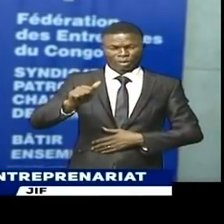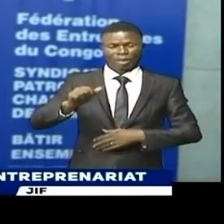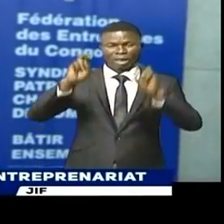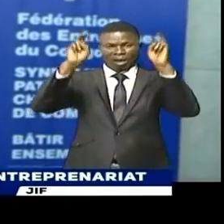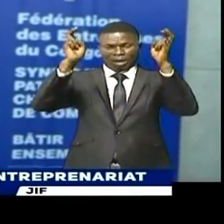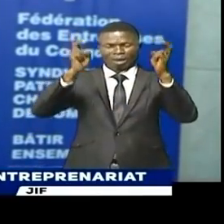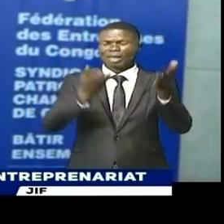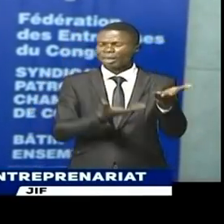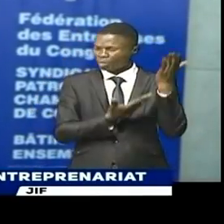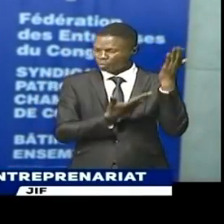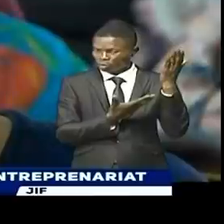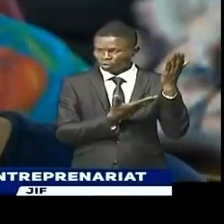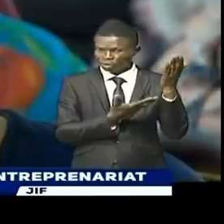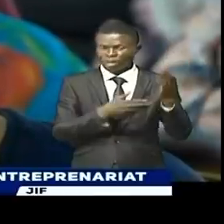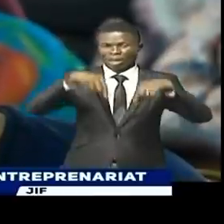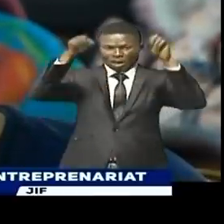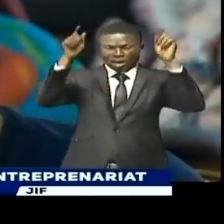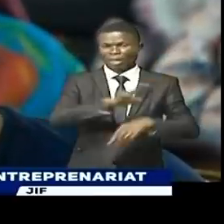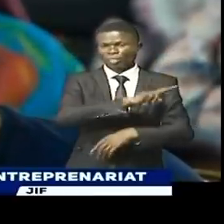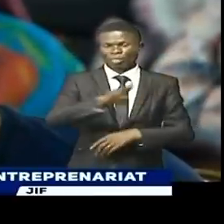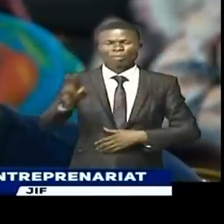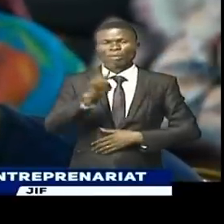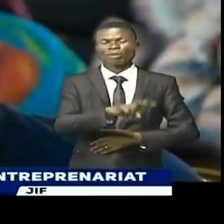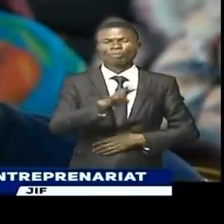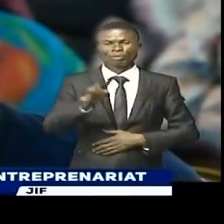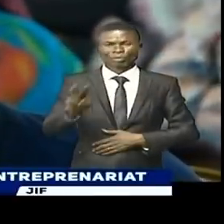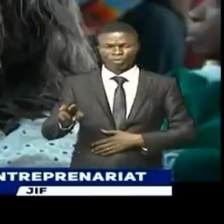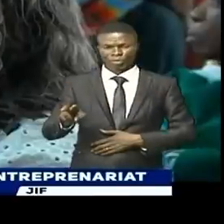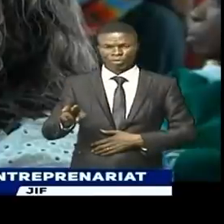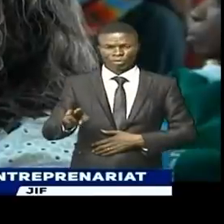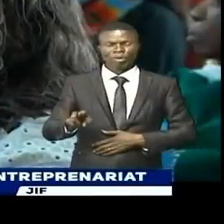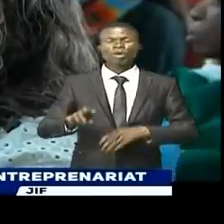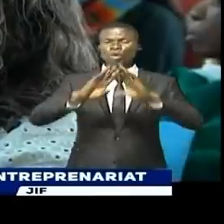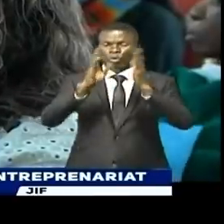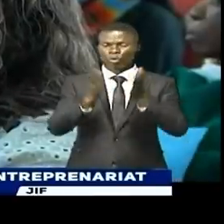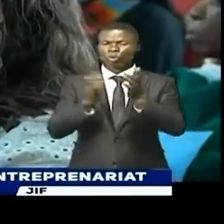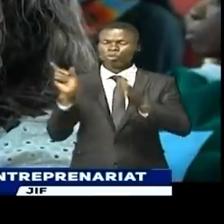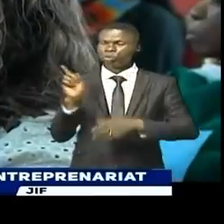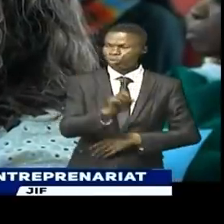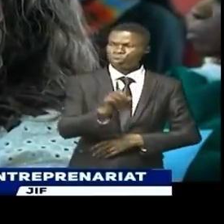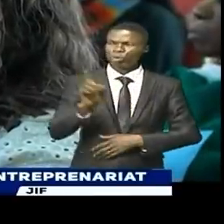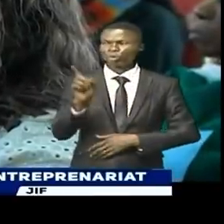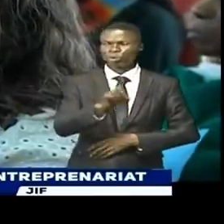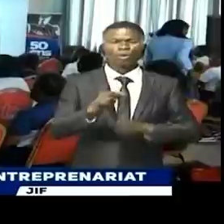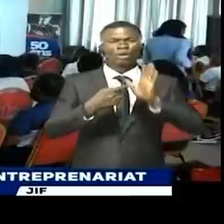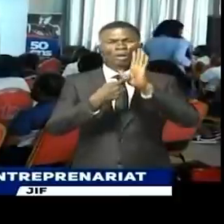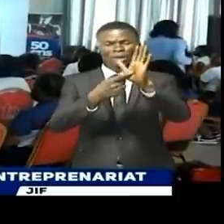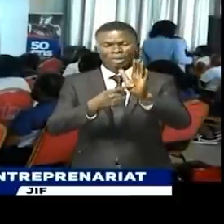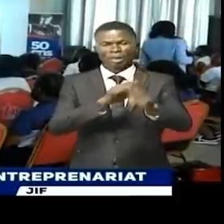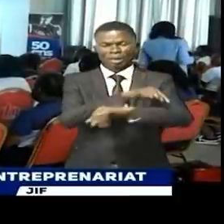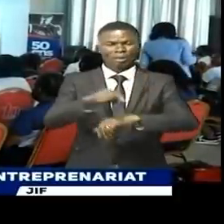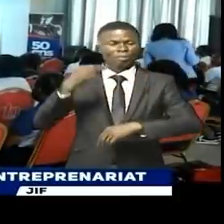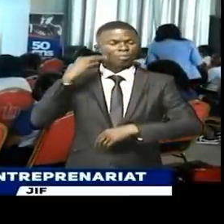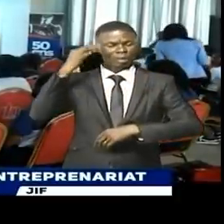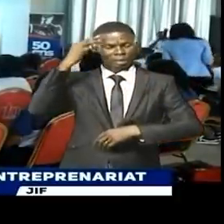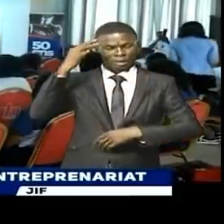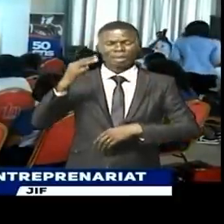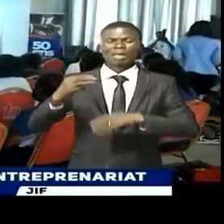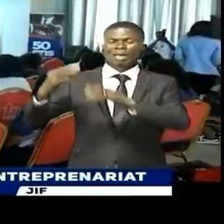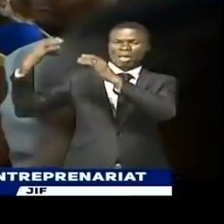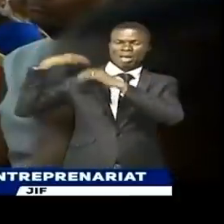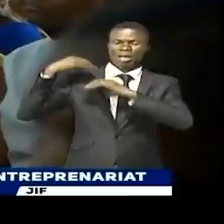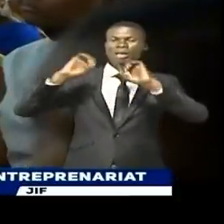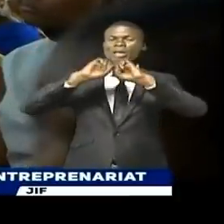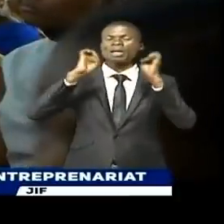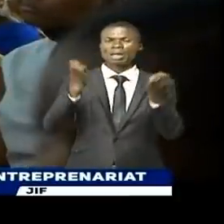outils de l'année 2022 par leurs interventions des représentants du ministère des temps changent de l'entrepreneuriat